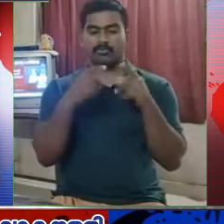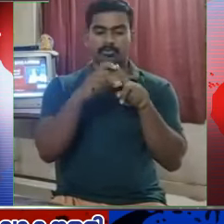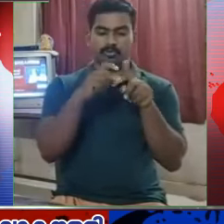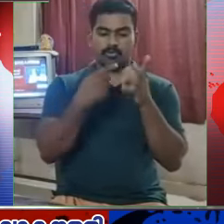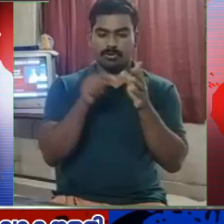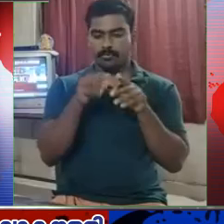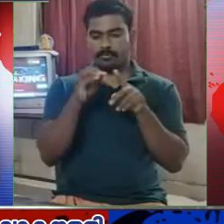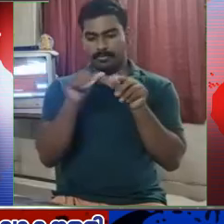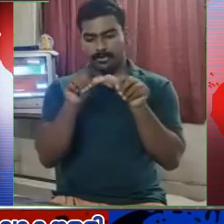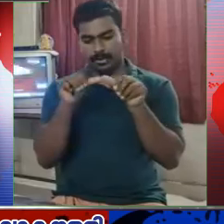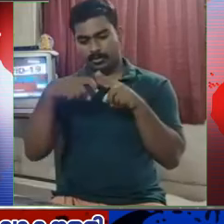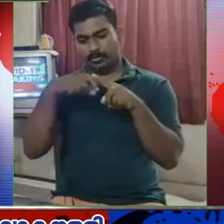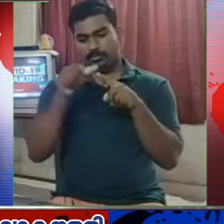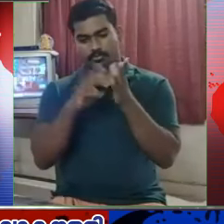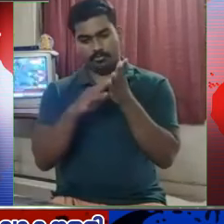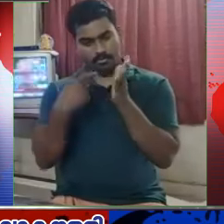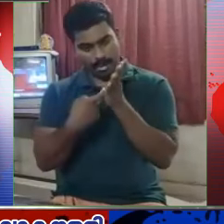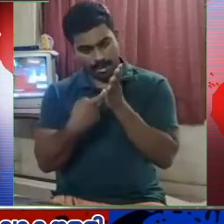ജേക്കബ് പുന്നൂസ്,